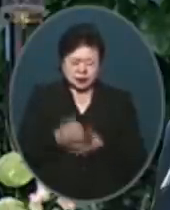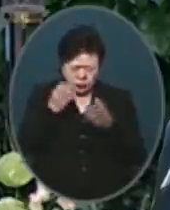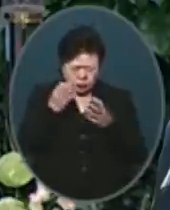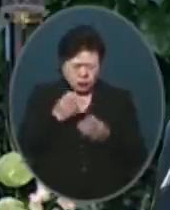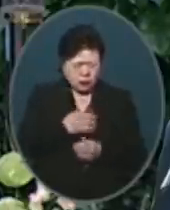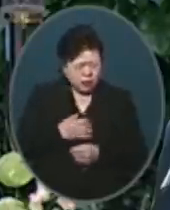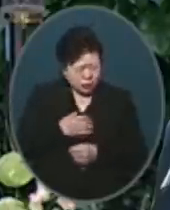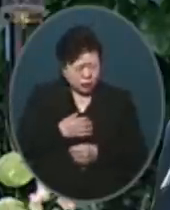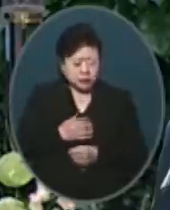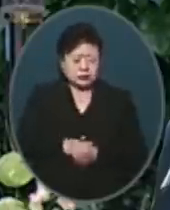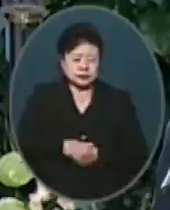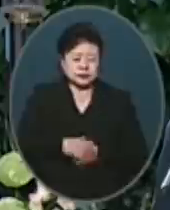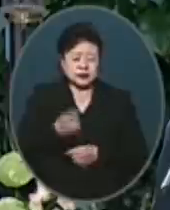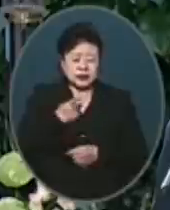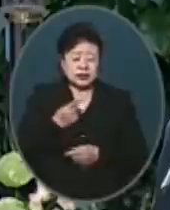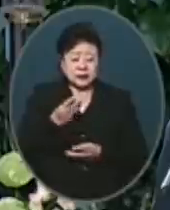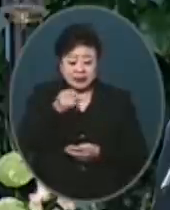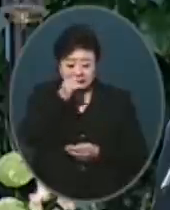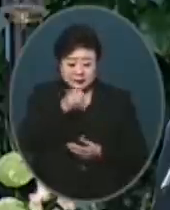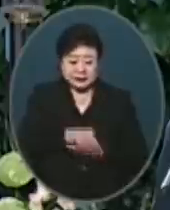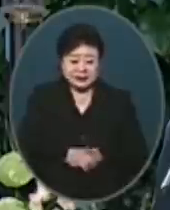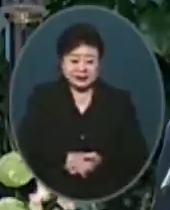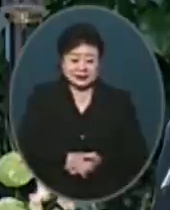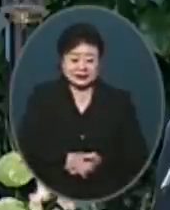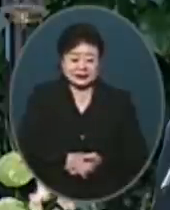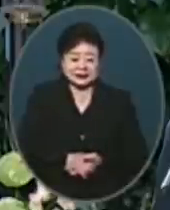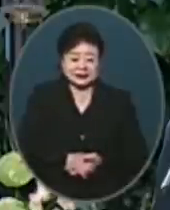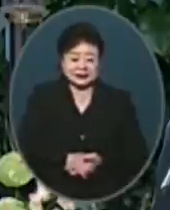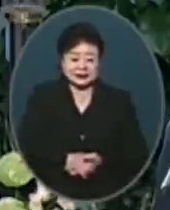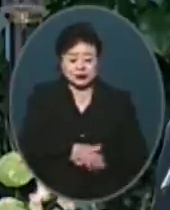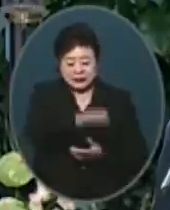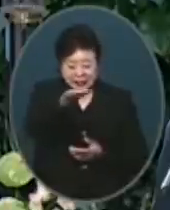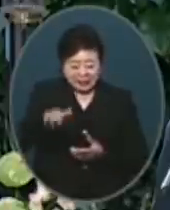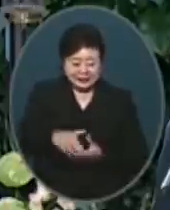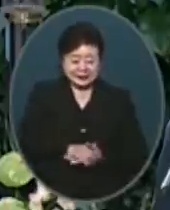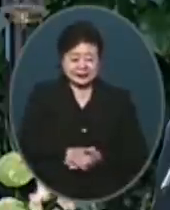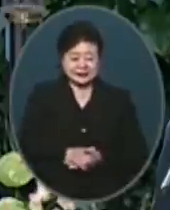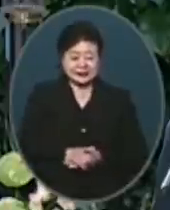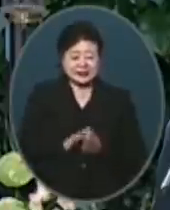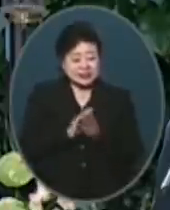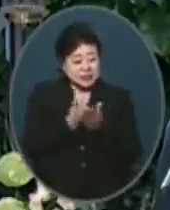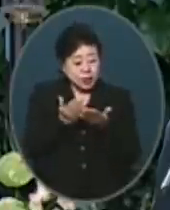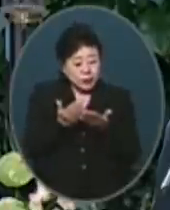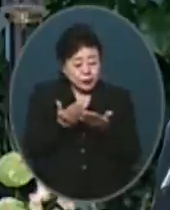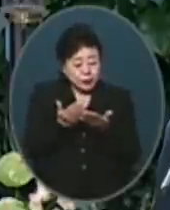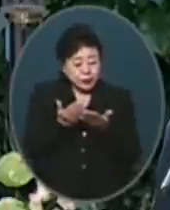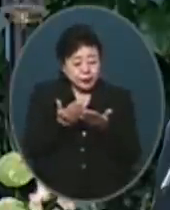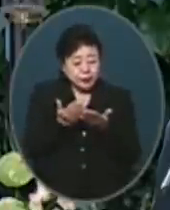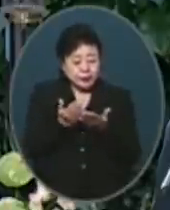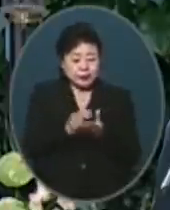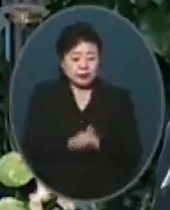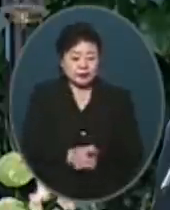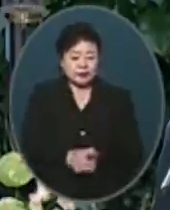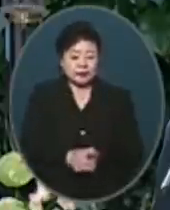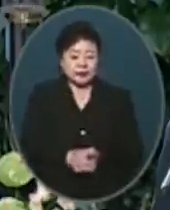고통과 괴로움을 당할 때가 많습니다. 우리가 직접